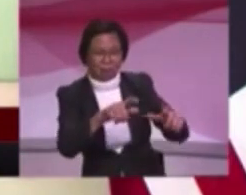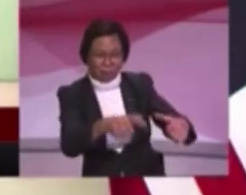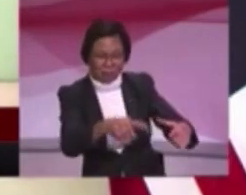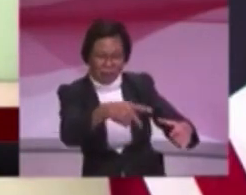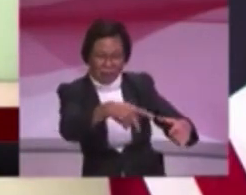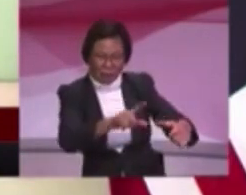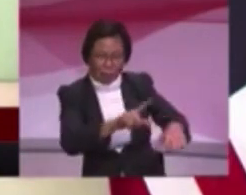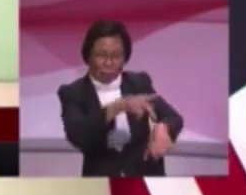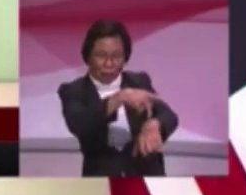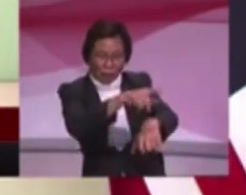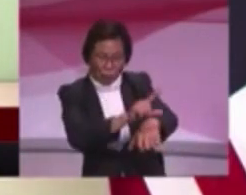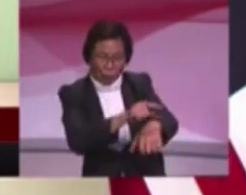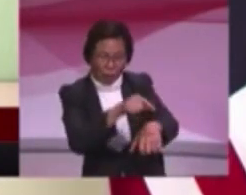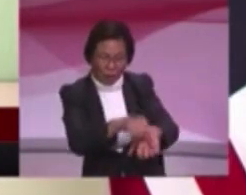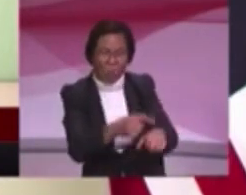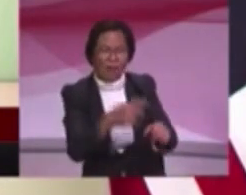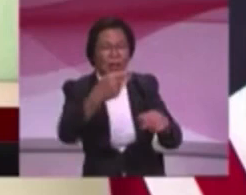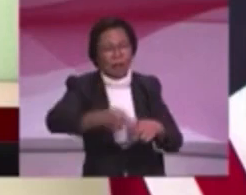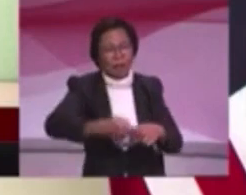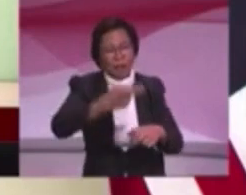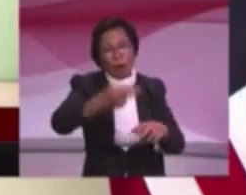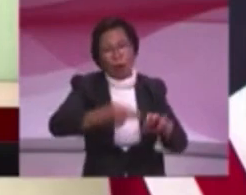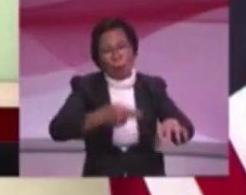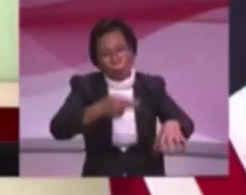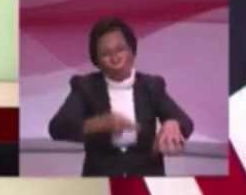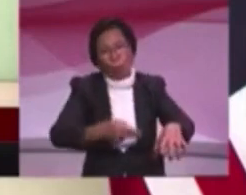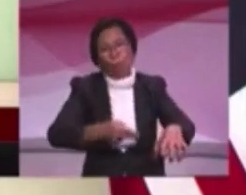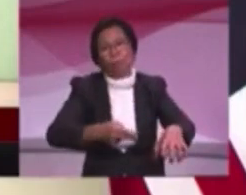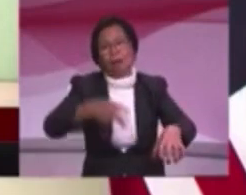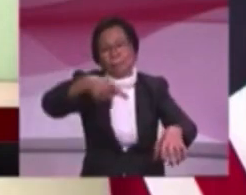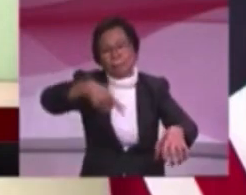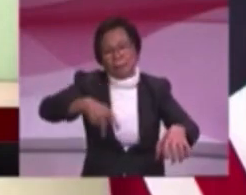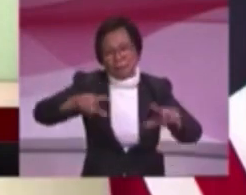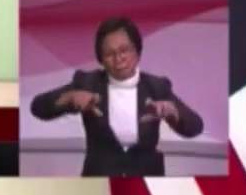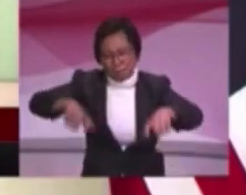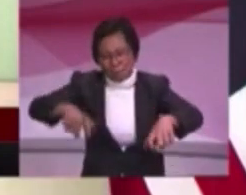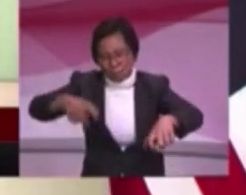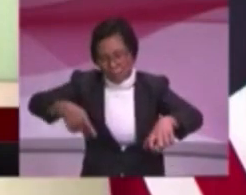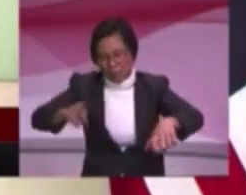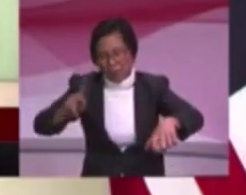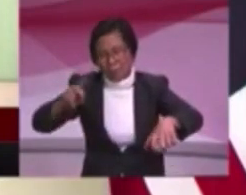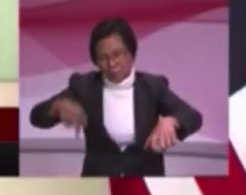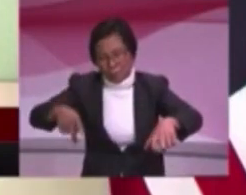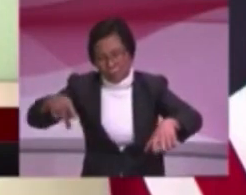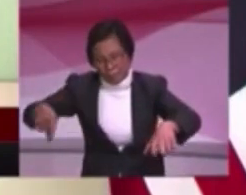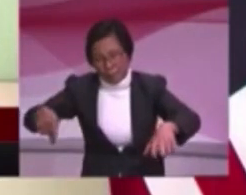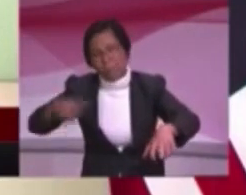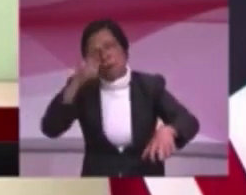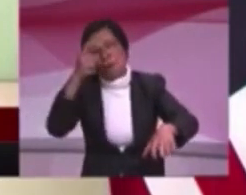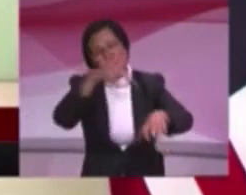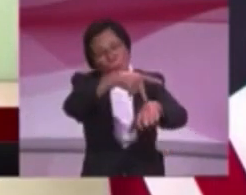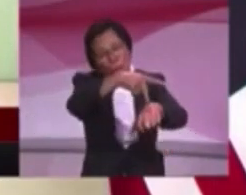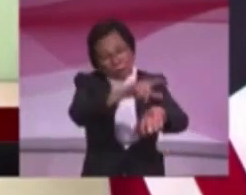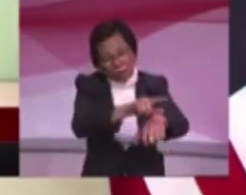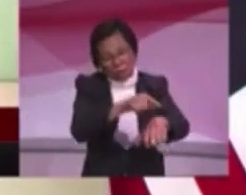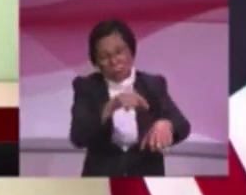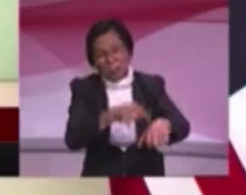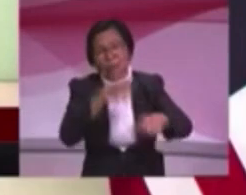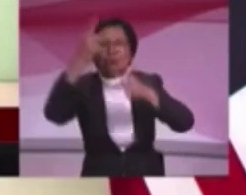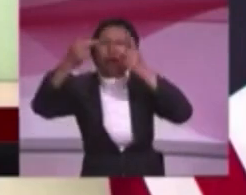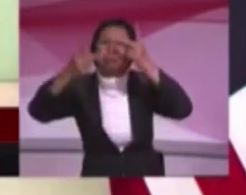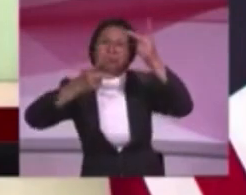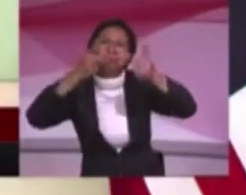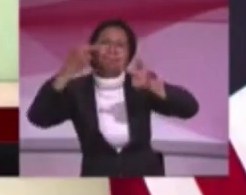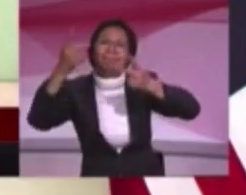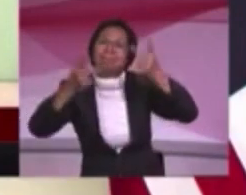zon hijau, iaitu PKP Pemulihan. Dan kerana Langkawi merupakan pulau pelancongan,